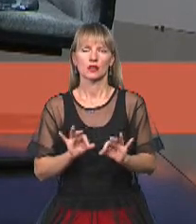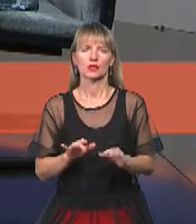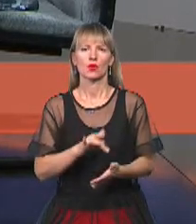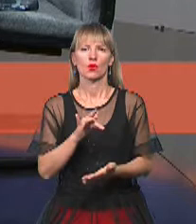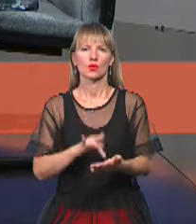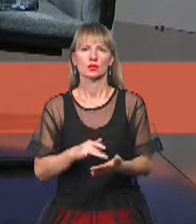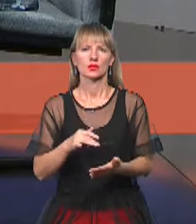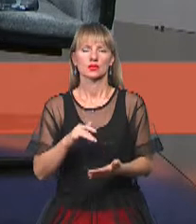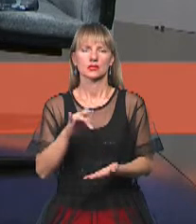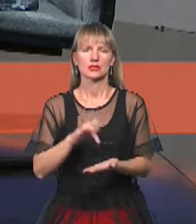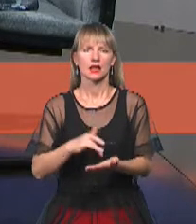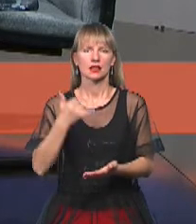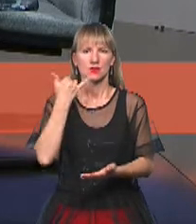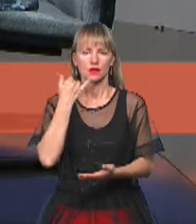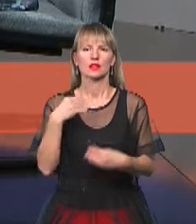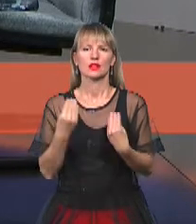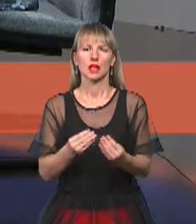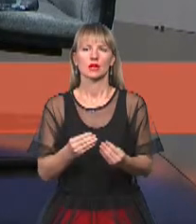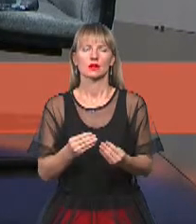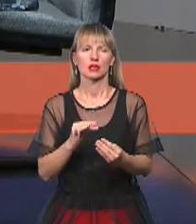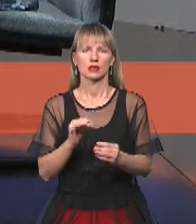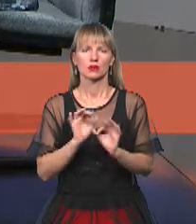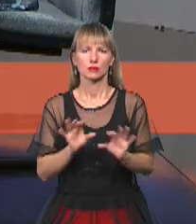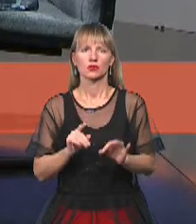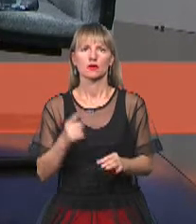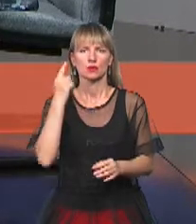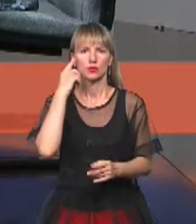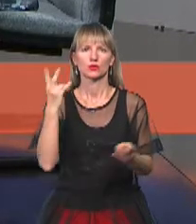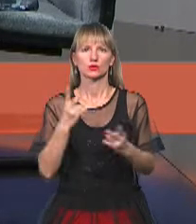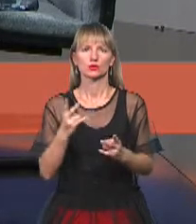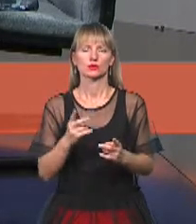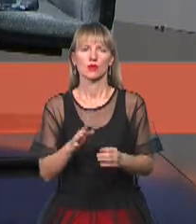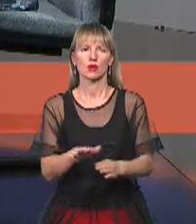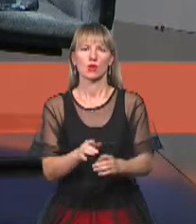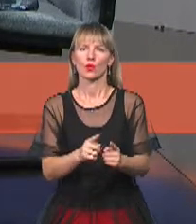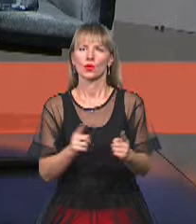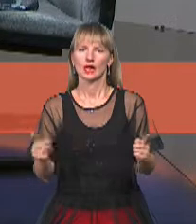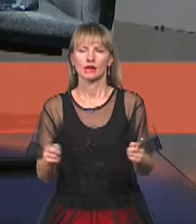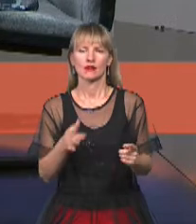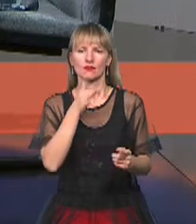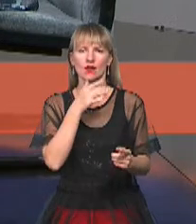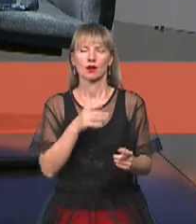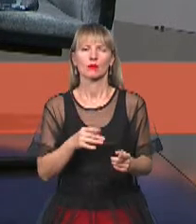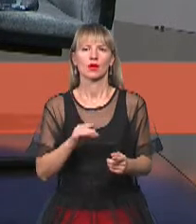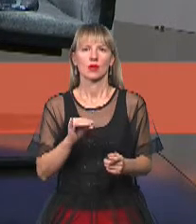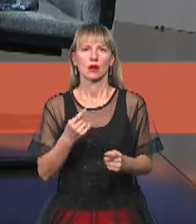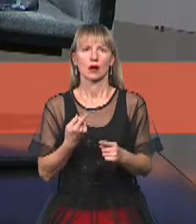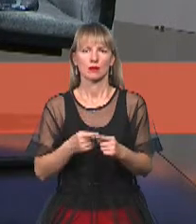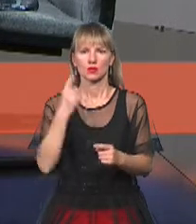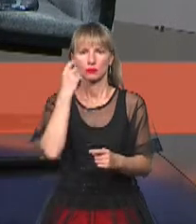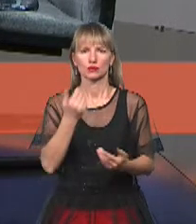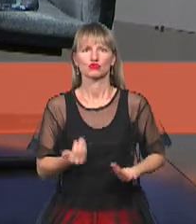контакт-центр йде на зустріч та розуміє, що потрібно продовжити регламент, і розуміє кінцевий термін, про що інформує мешканця, про